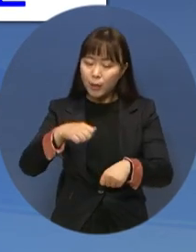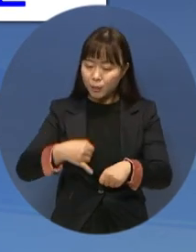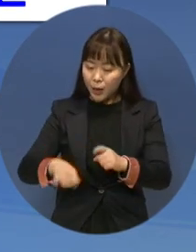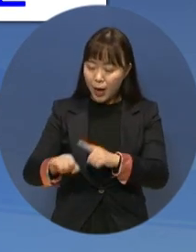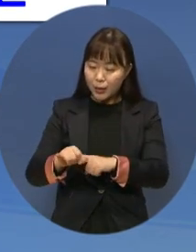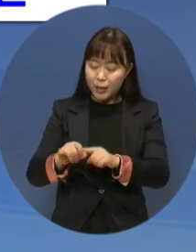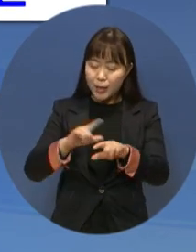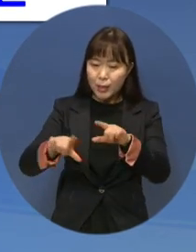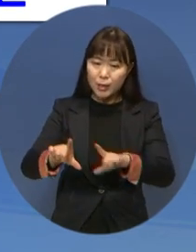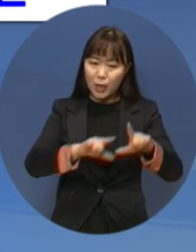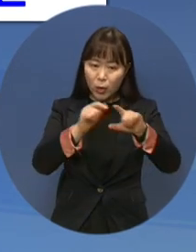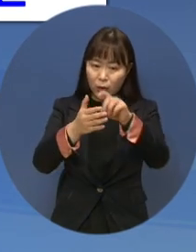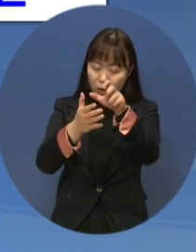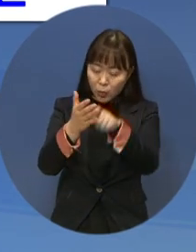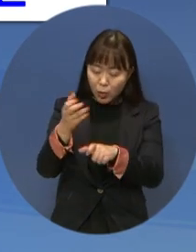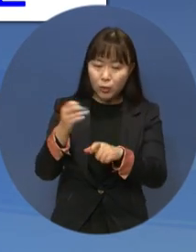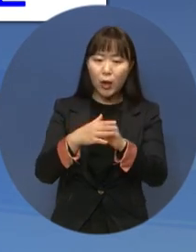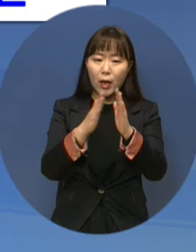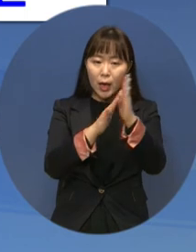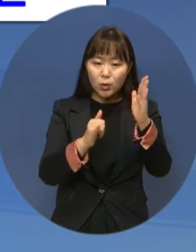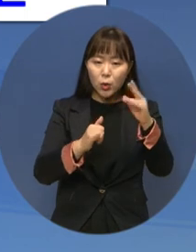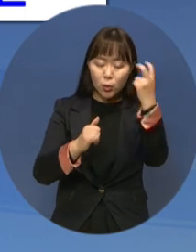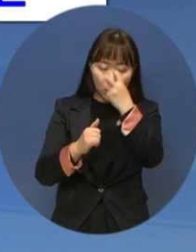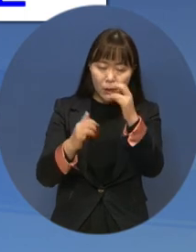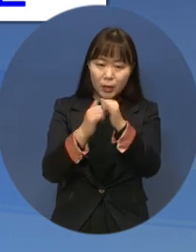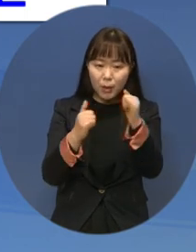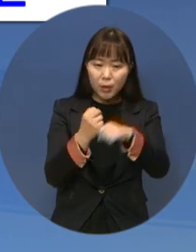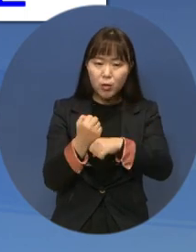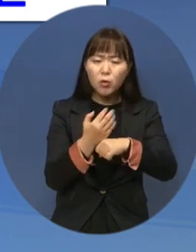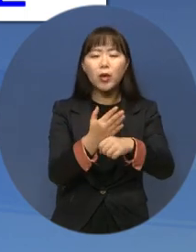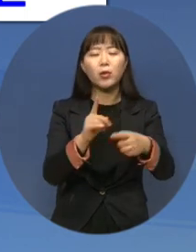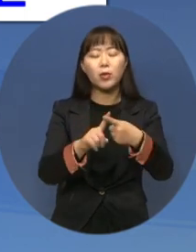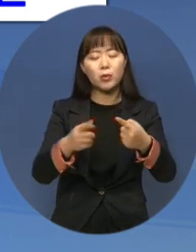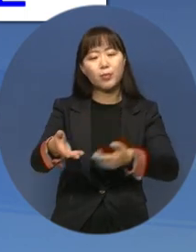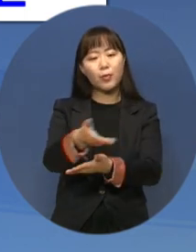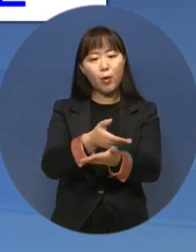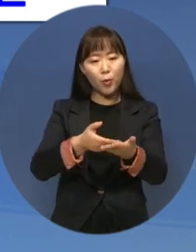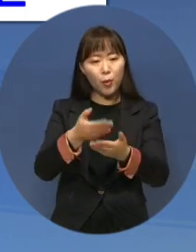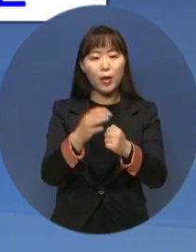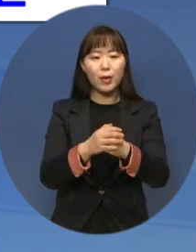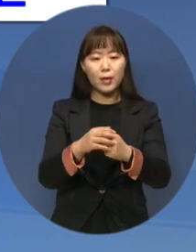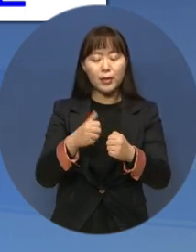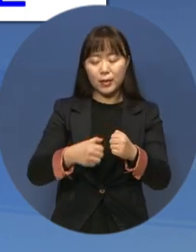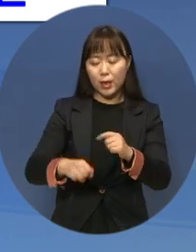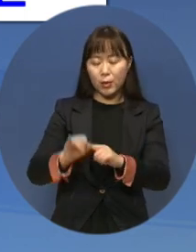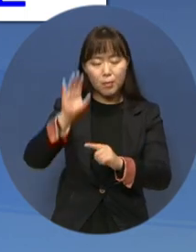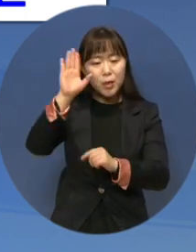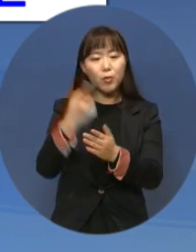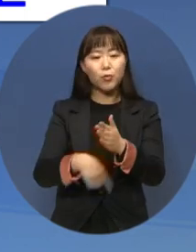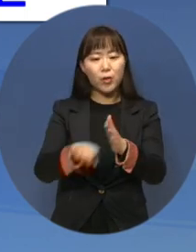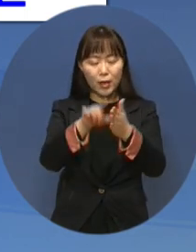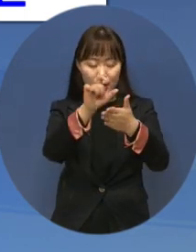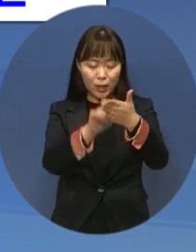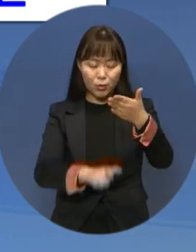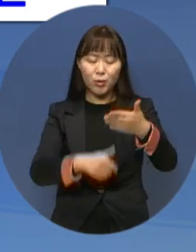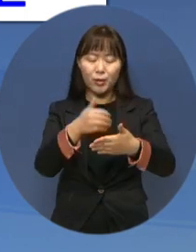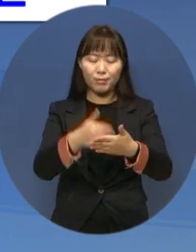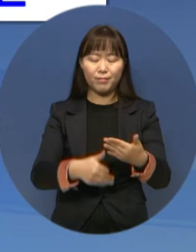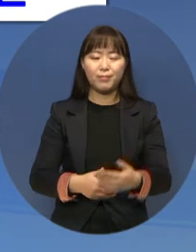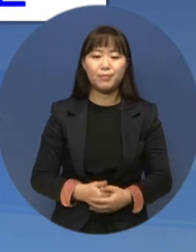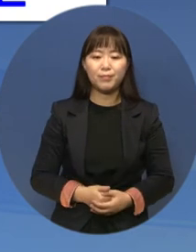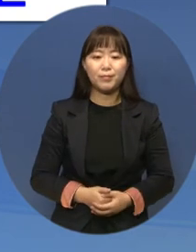일상을 기록하고 가족이나 돌보는 이들에게 알려야 할 부분을 공유하며 자녀의 미래를 위한 기록을 남기도록